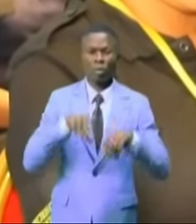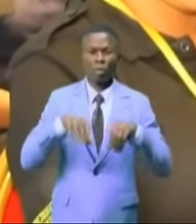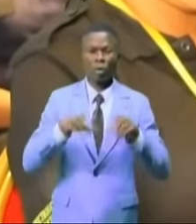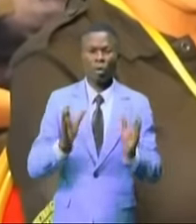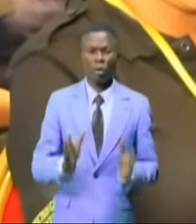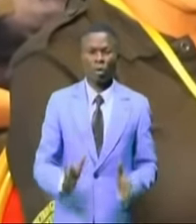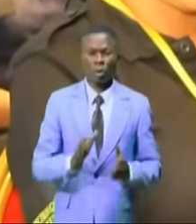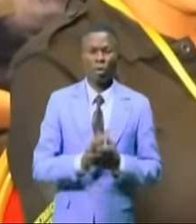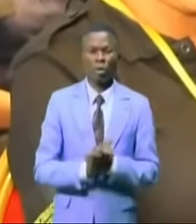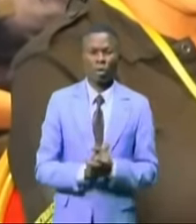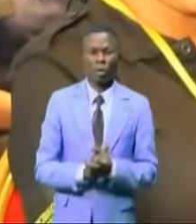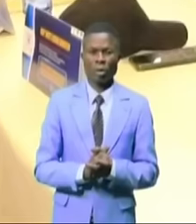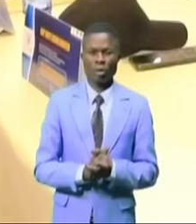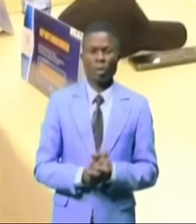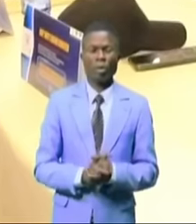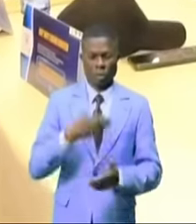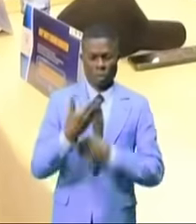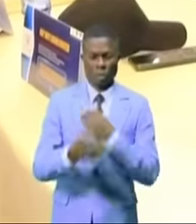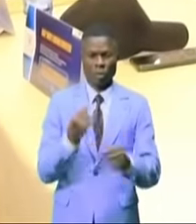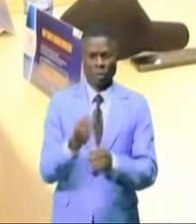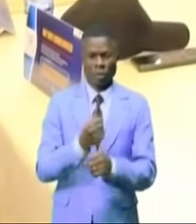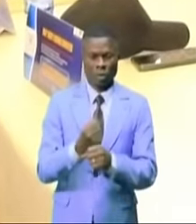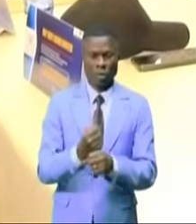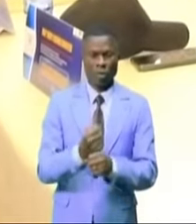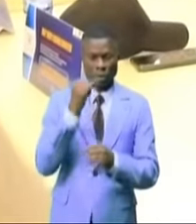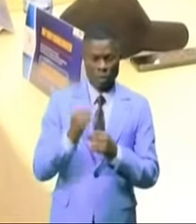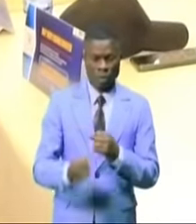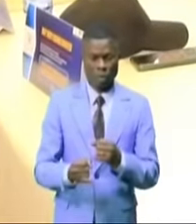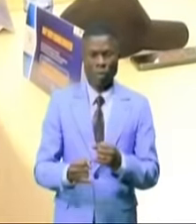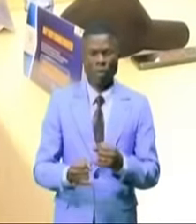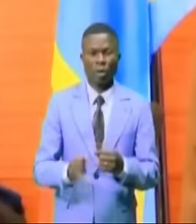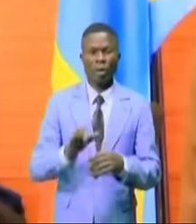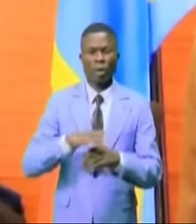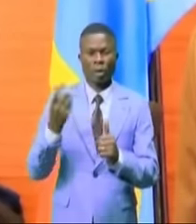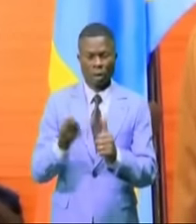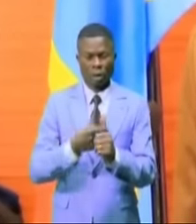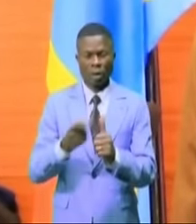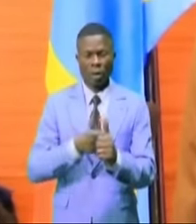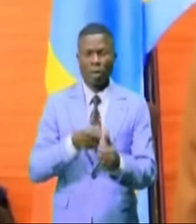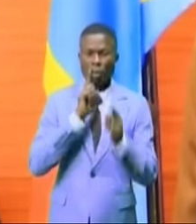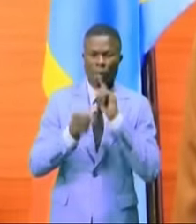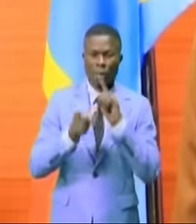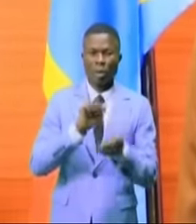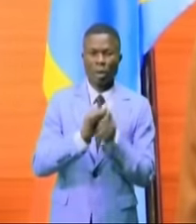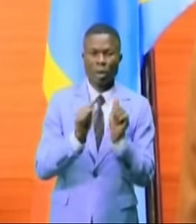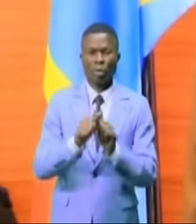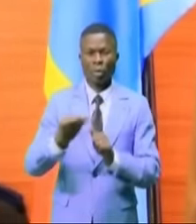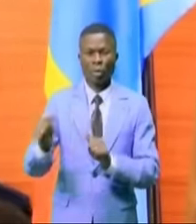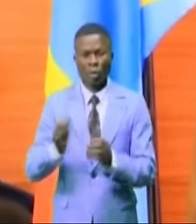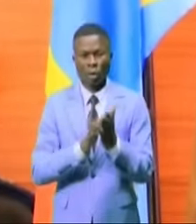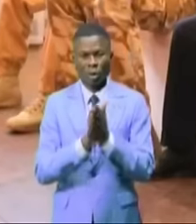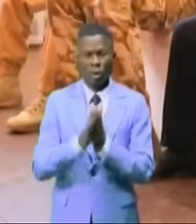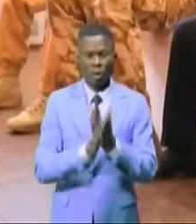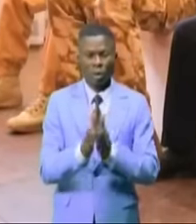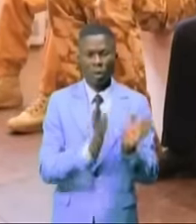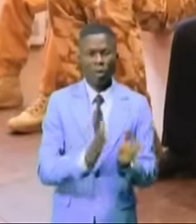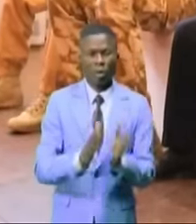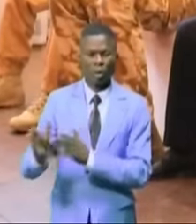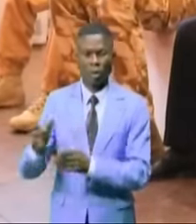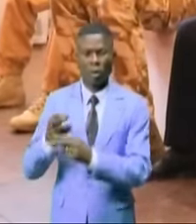congolaise. Durant les travaux, il a été également question d'aborder d'autres sujets liés aux